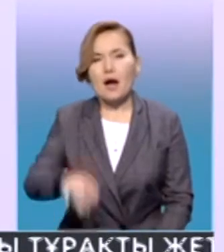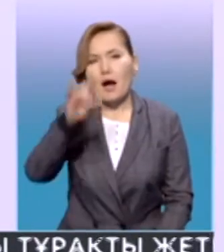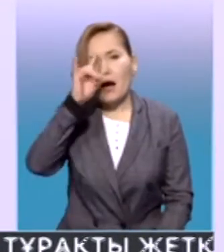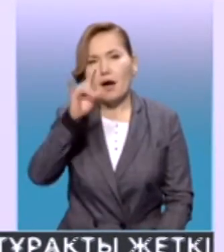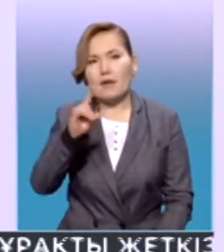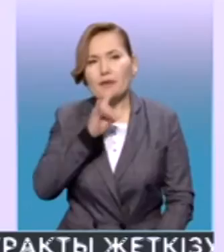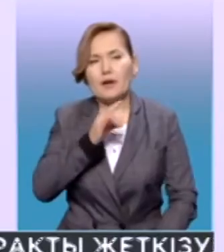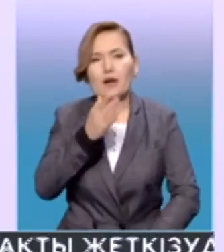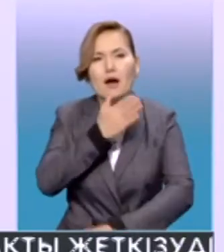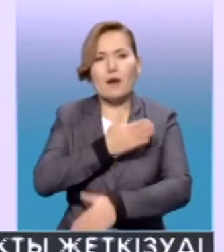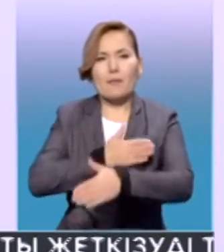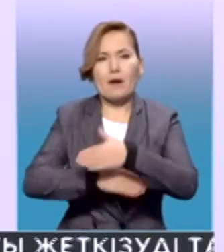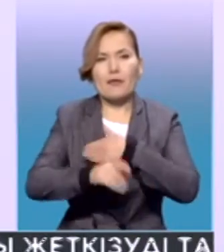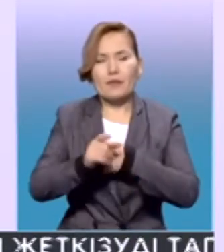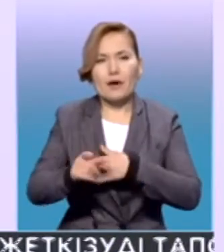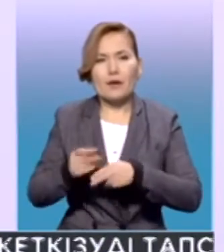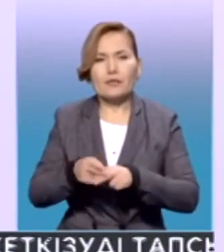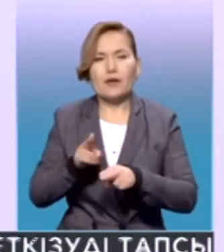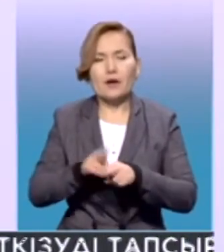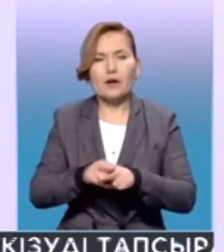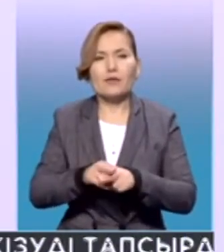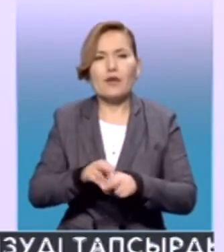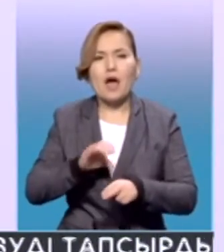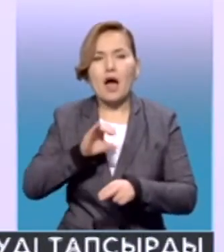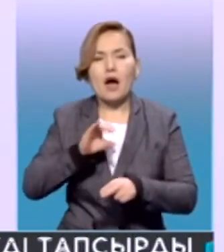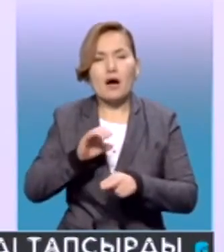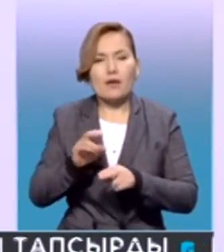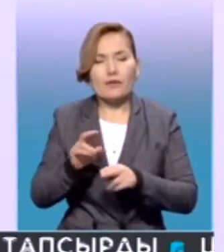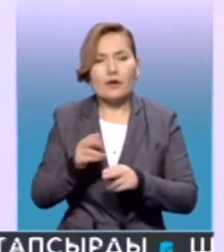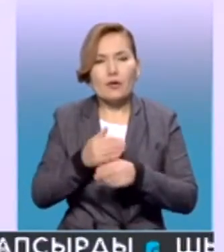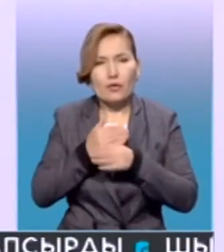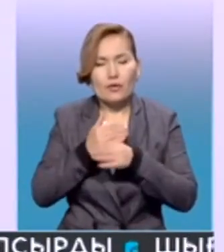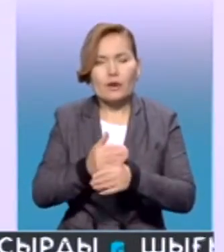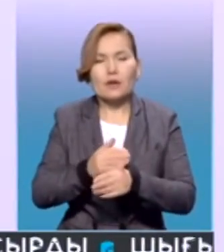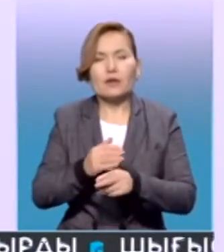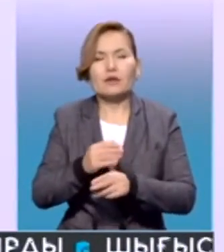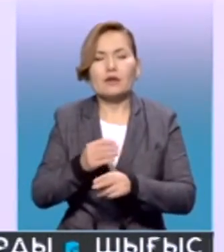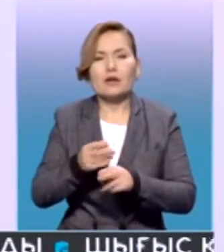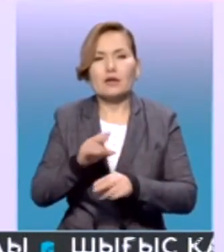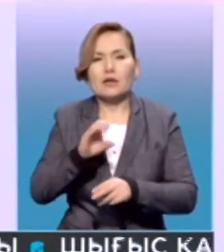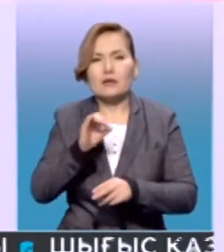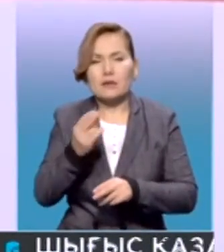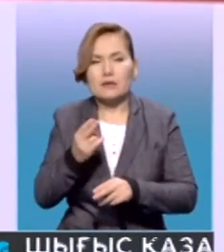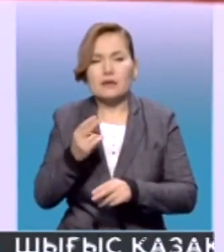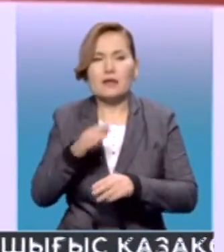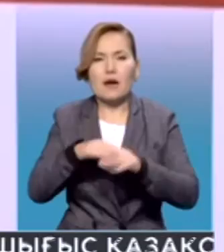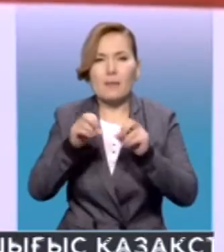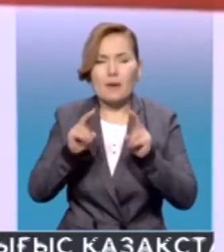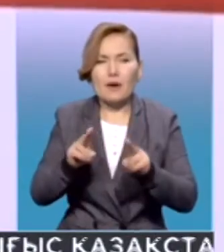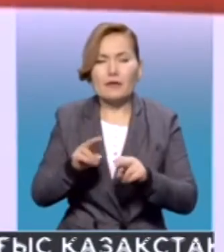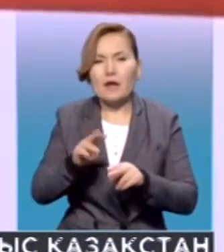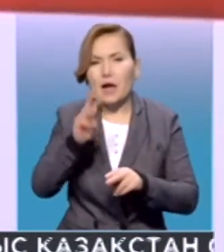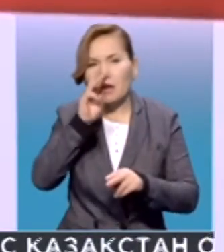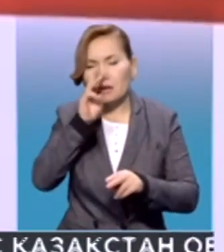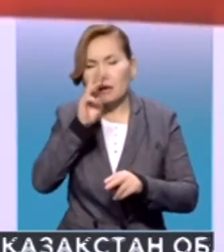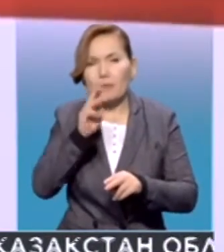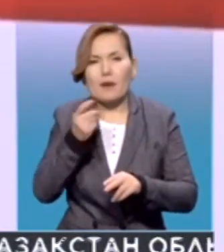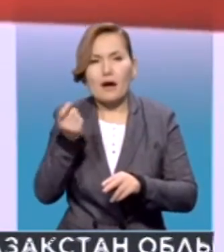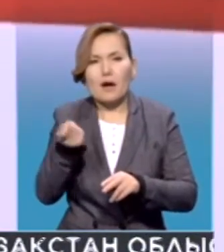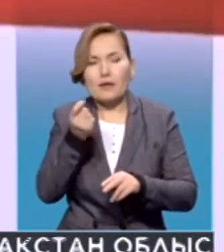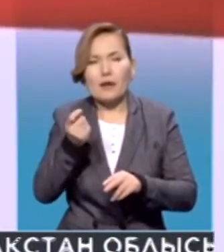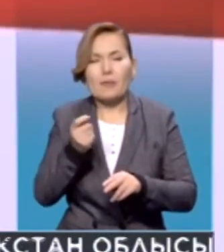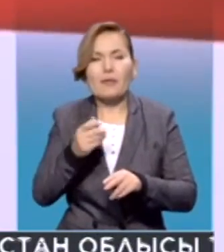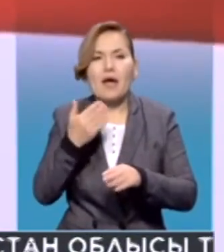Елімізде мүмкіндігі шектеулі жандарды күтетін әлеуметтік жұмысшылардың жалақысы аз. Олардың табысы мардымсыз болғандықтан ипотекалық бағдарламаға да қатыса